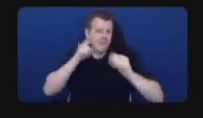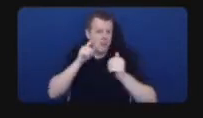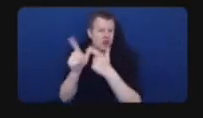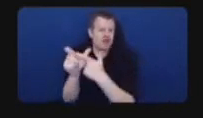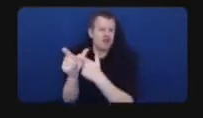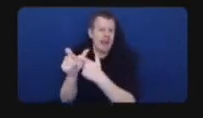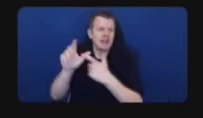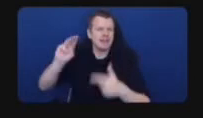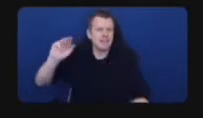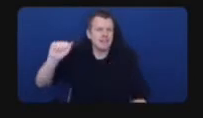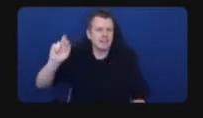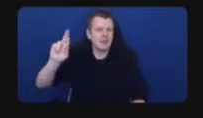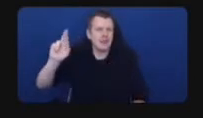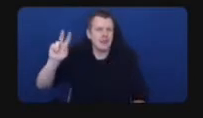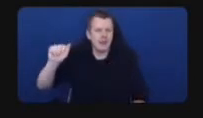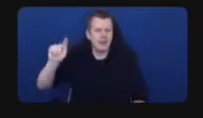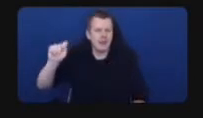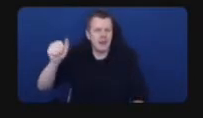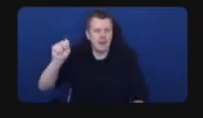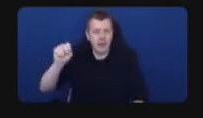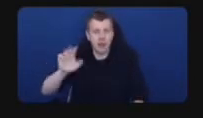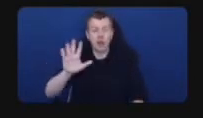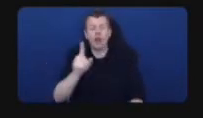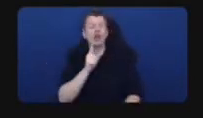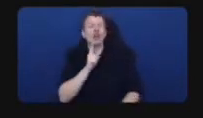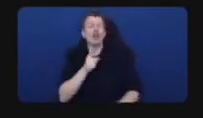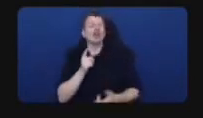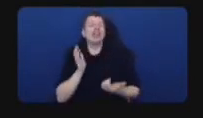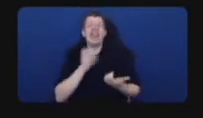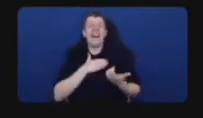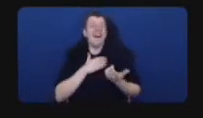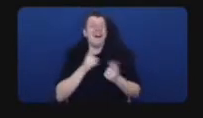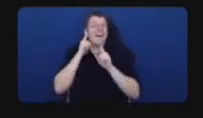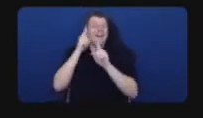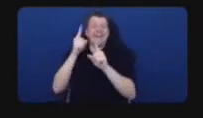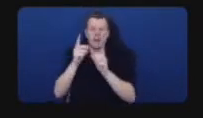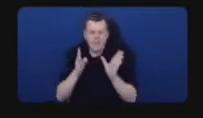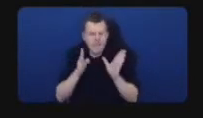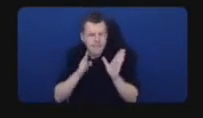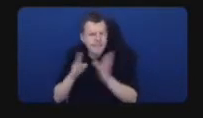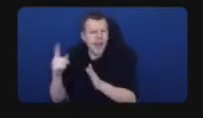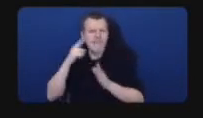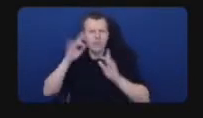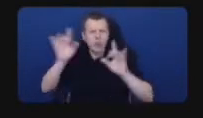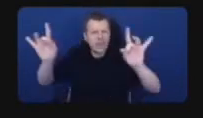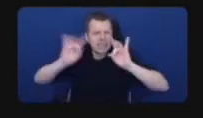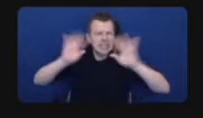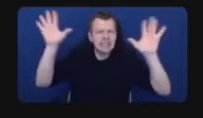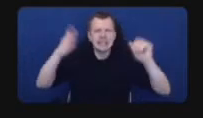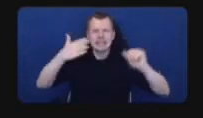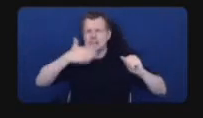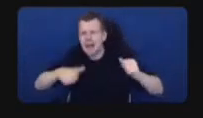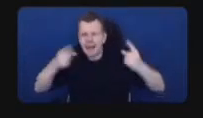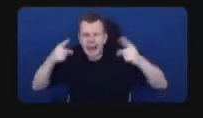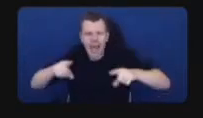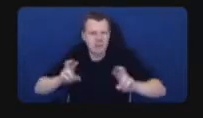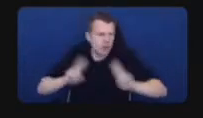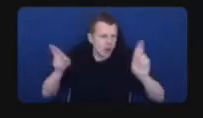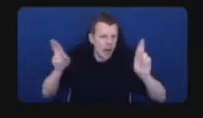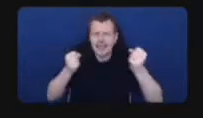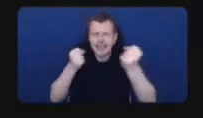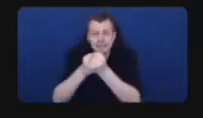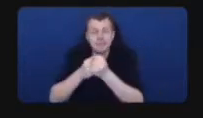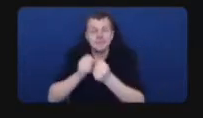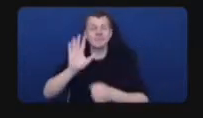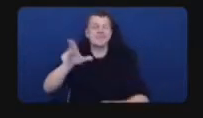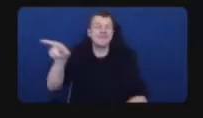以我们这么说呢，就是我们要给大家看的，就是我们是准备好呢，是为一些重大的事情，或者是